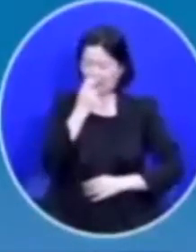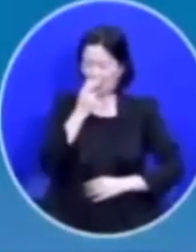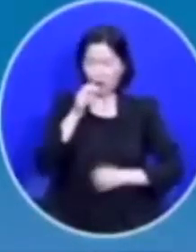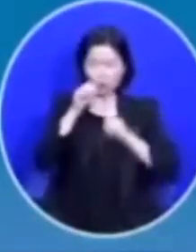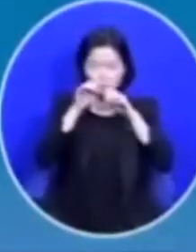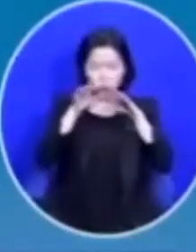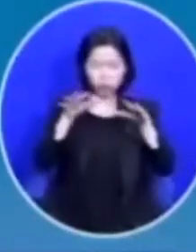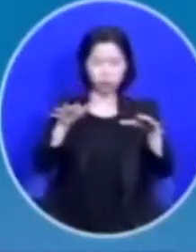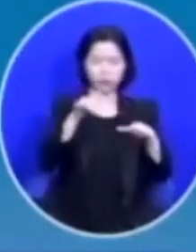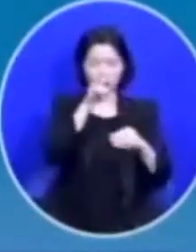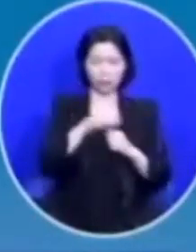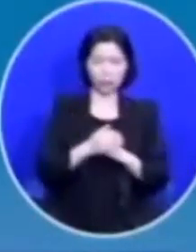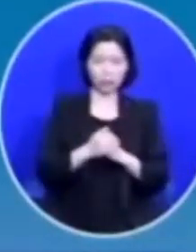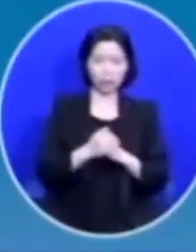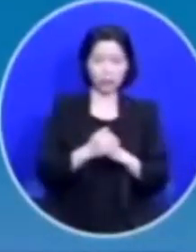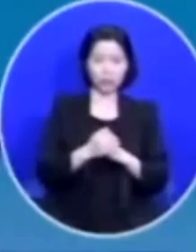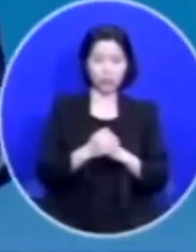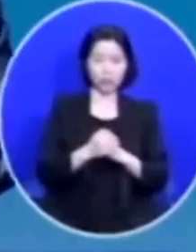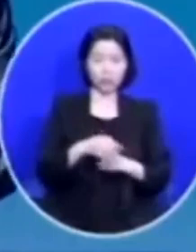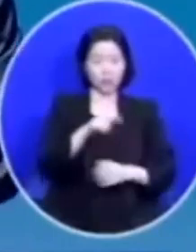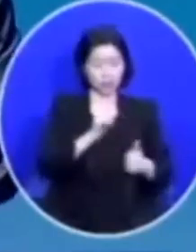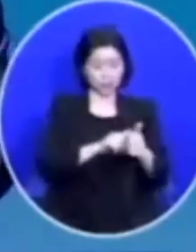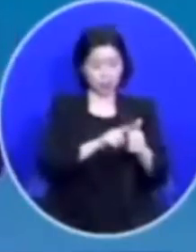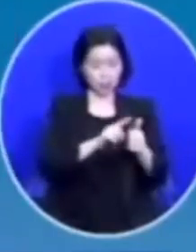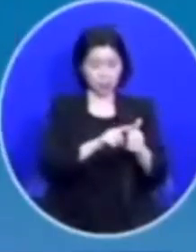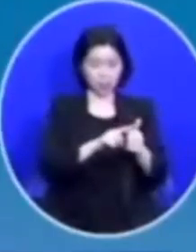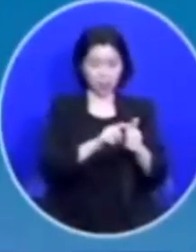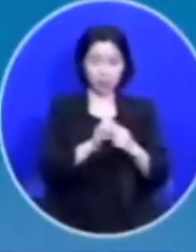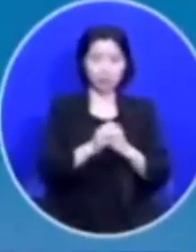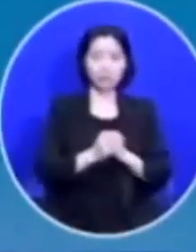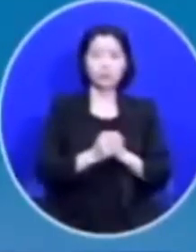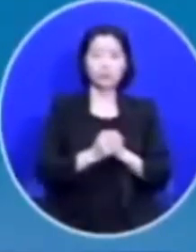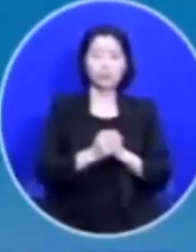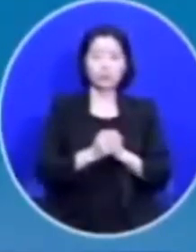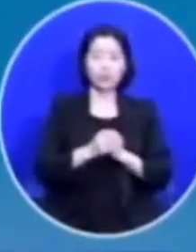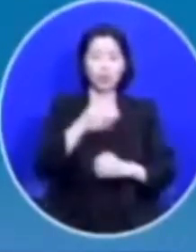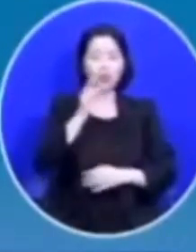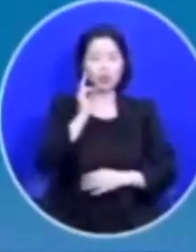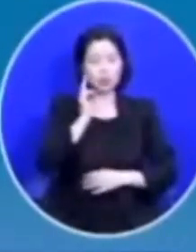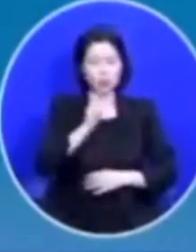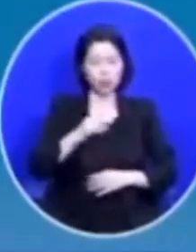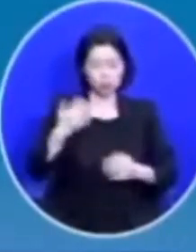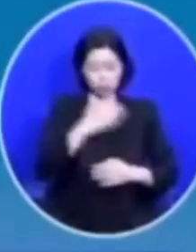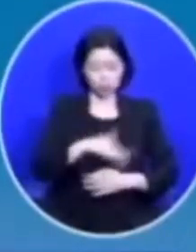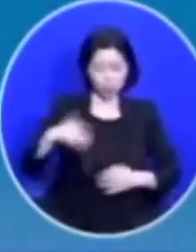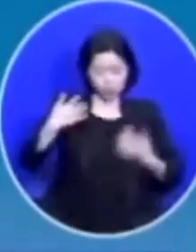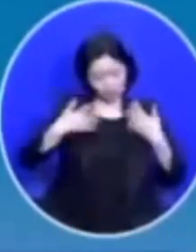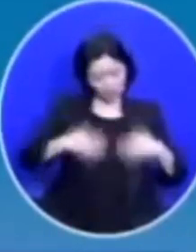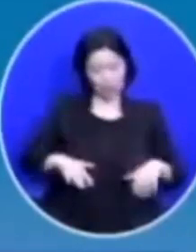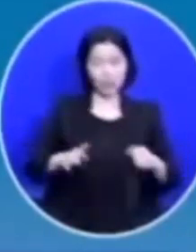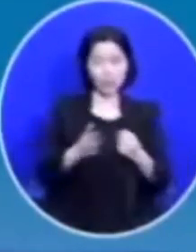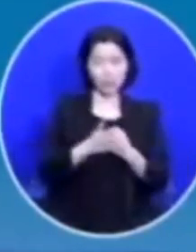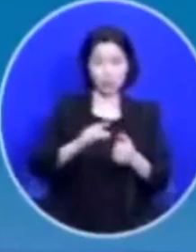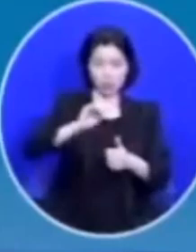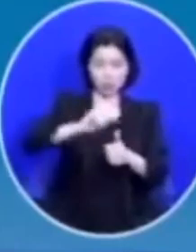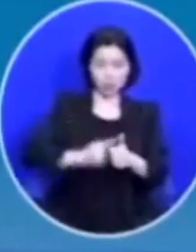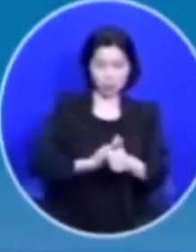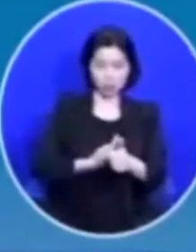풍겨 왔습니다 그분이 아 이제 너무 너무 몸이 약해 지니까 스스로